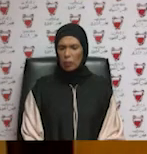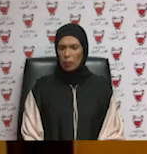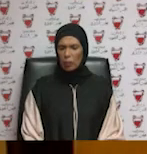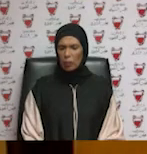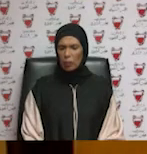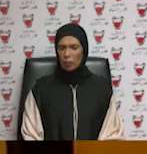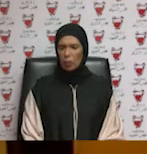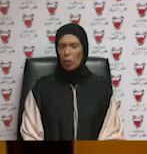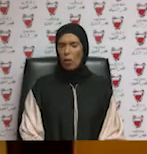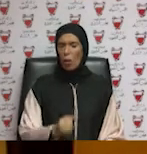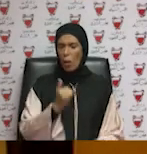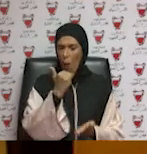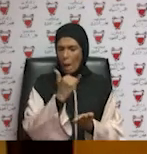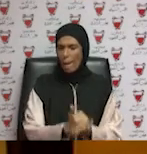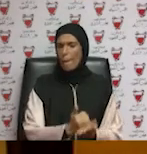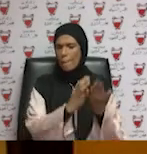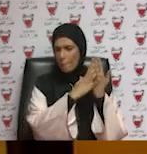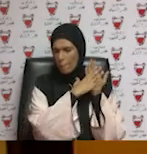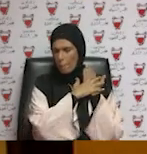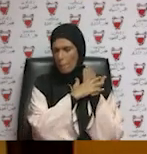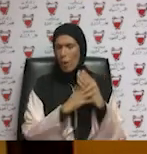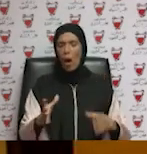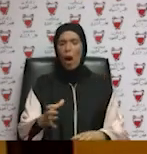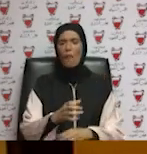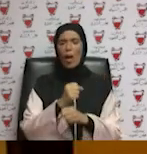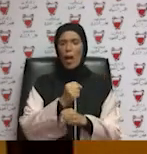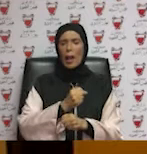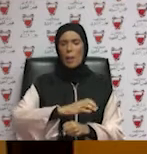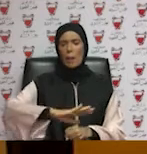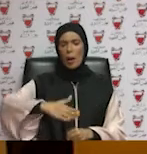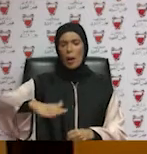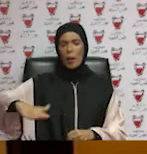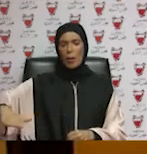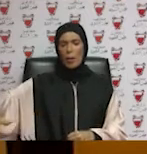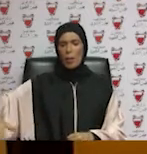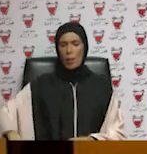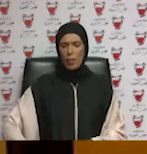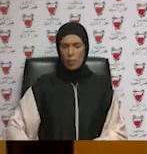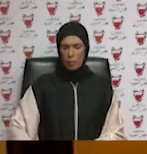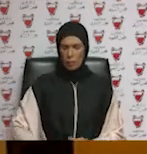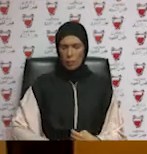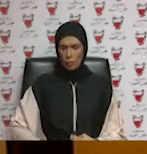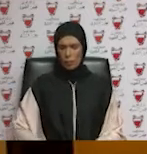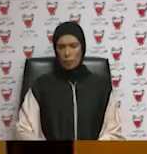أمام مسؤولية الحفاظ على الثروة البحرية، ومن منطلقات كثيرة